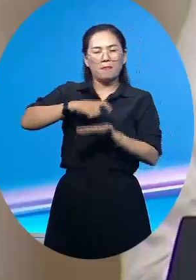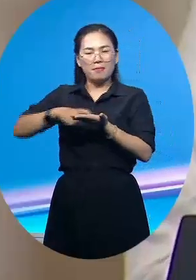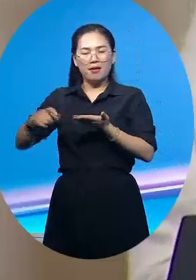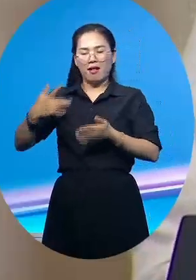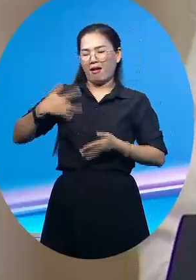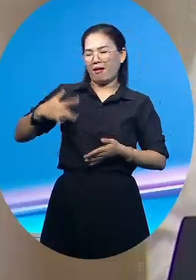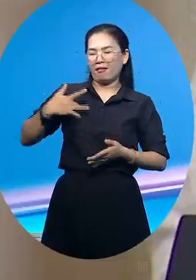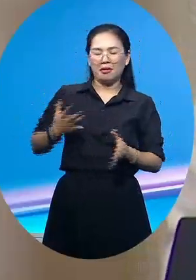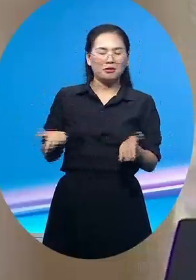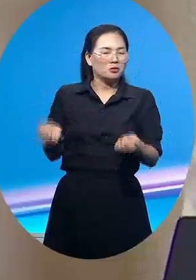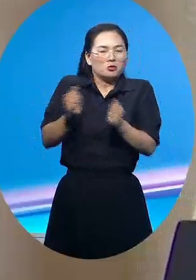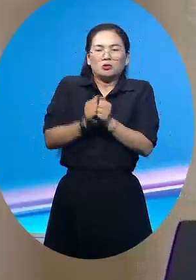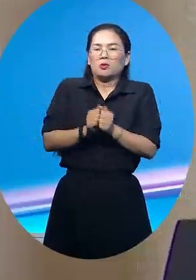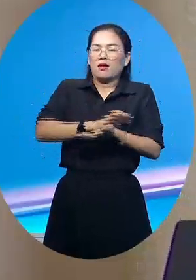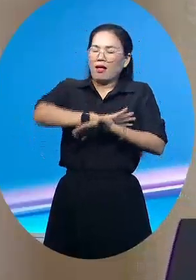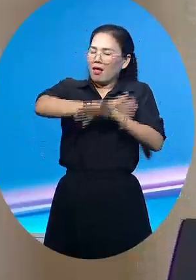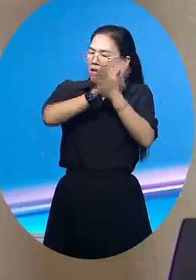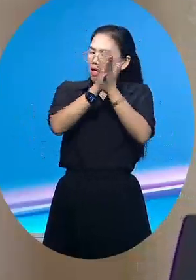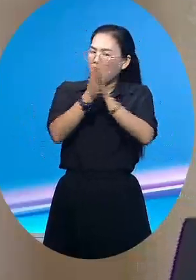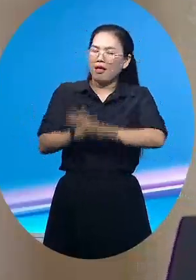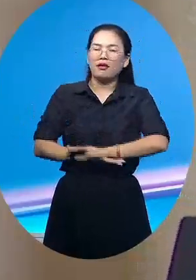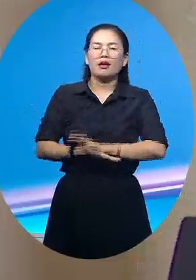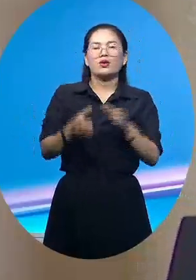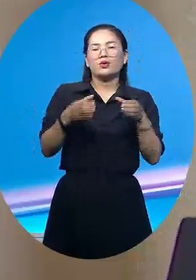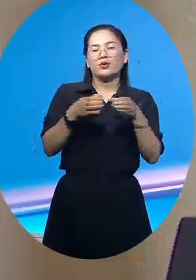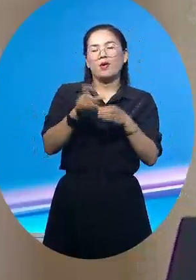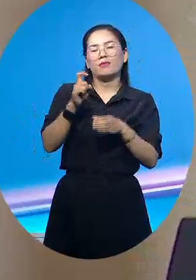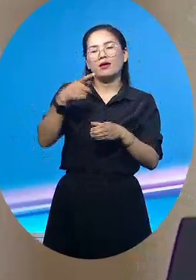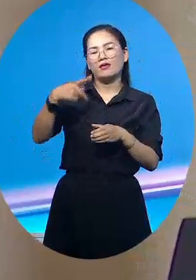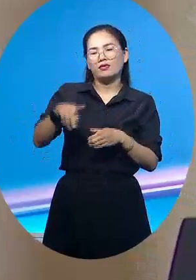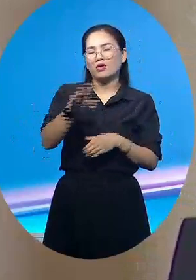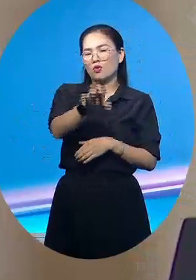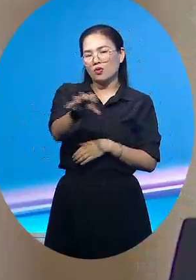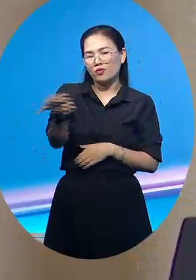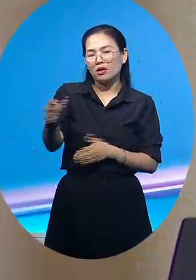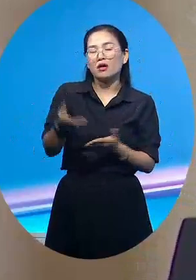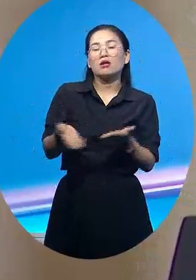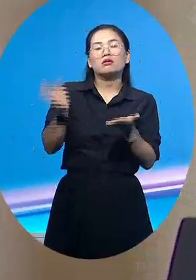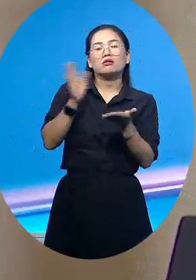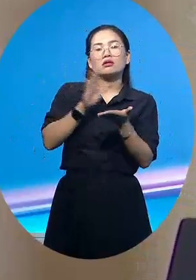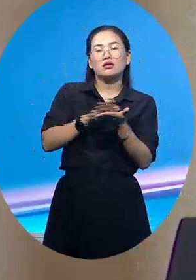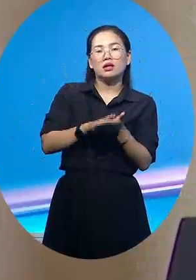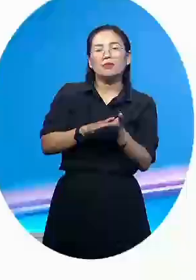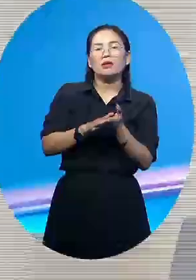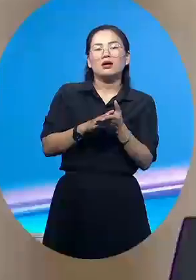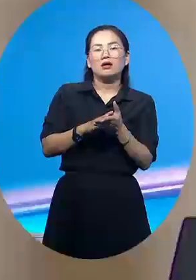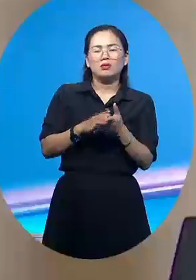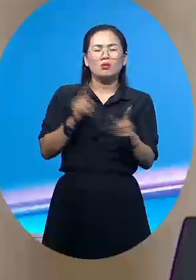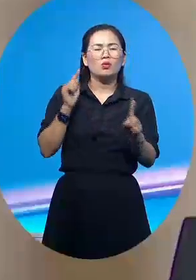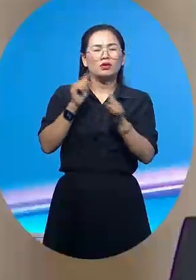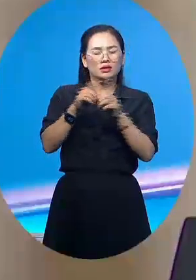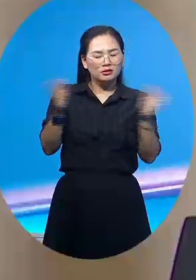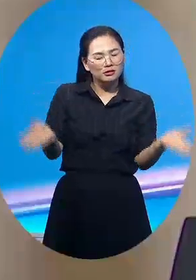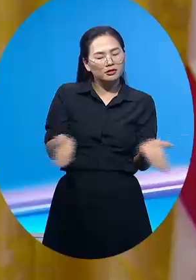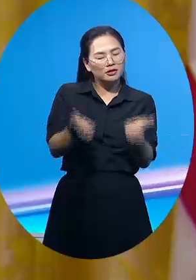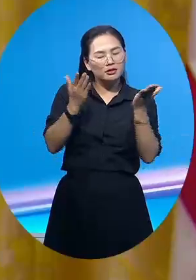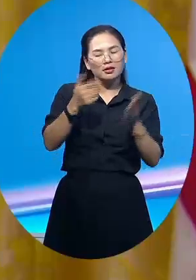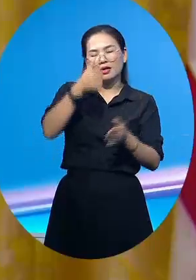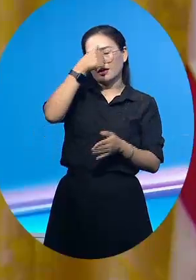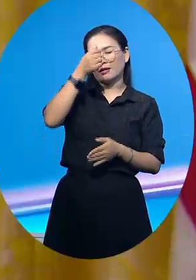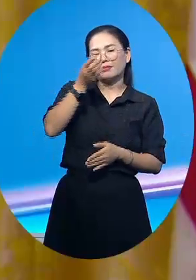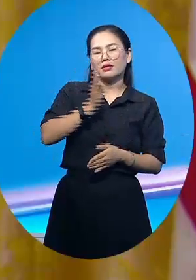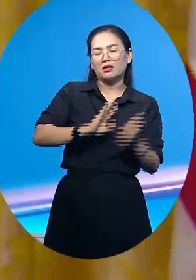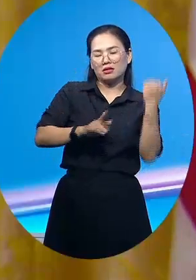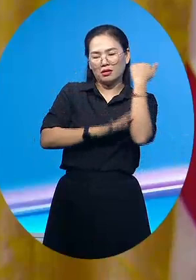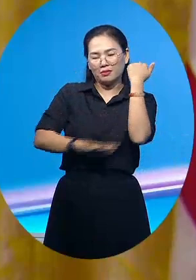lợi ích toàn cầu khi phối hợp thông qua một loạt nhóm đa phương và khu vực đặc biệt là nhóm bộ tứ để góp phần xây dựng một khu vực Ấn Độ Dương Thái